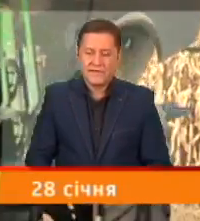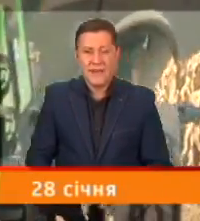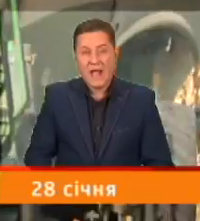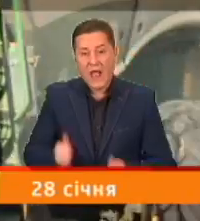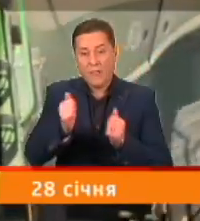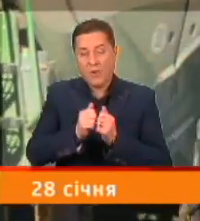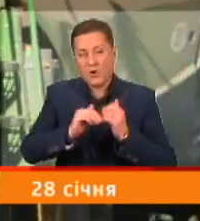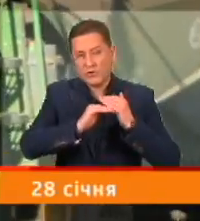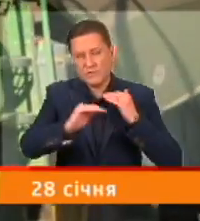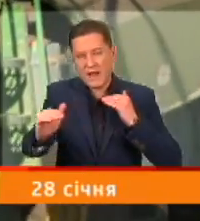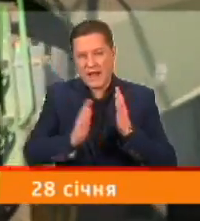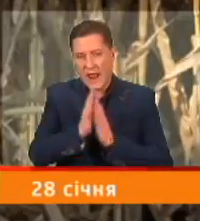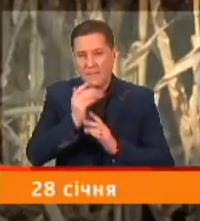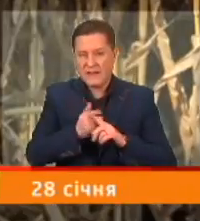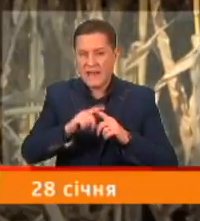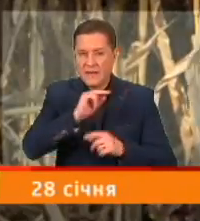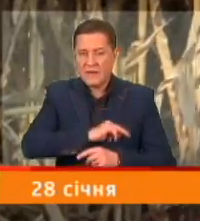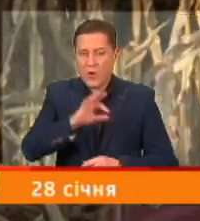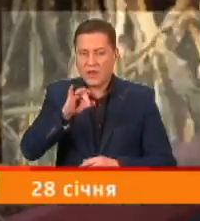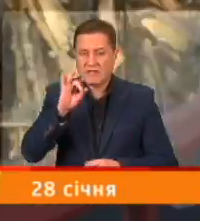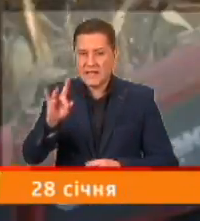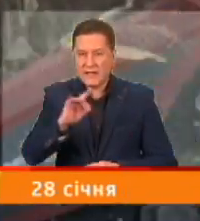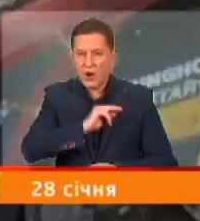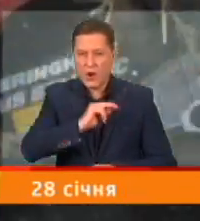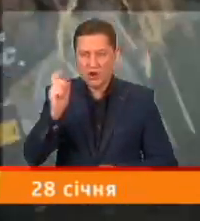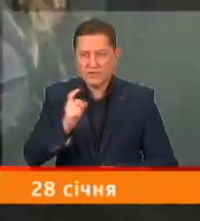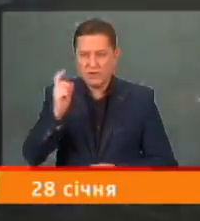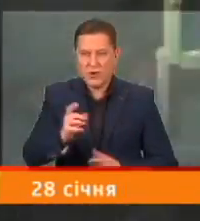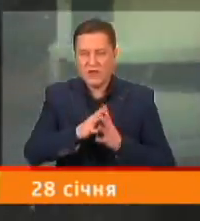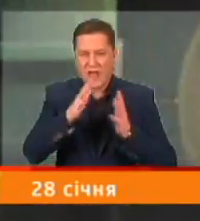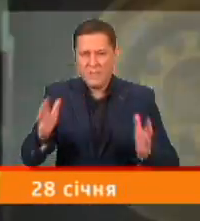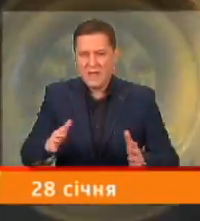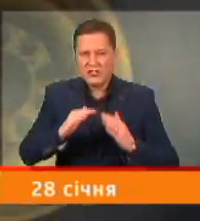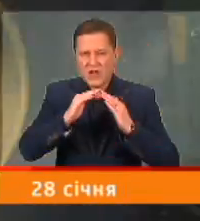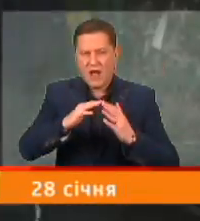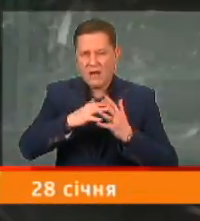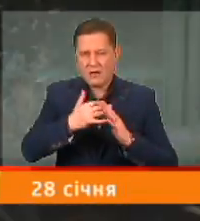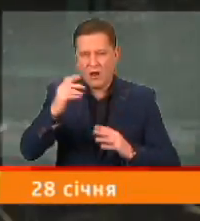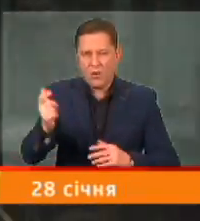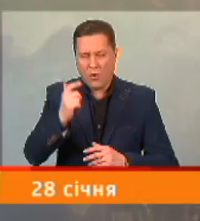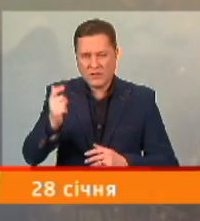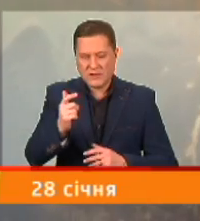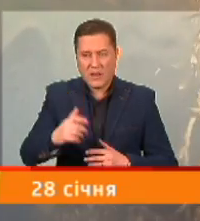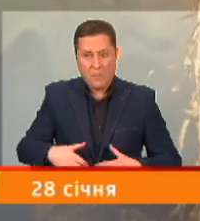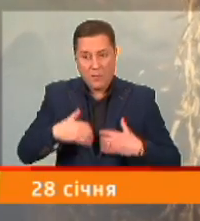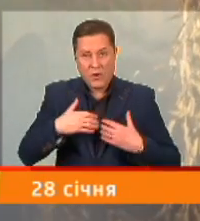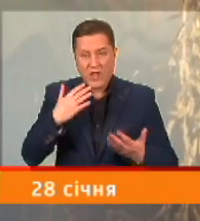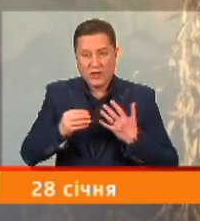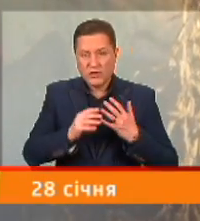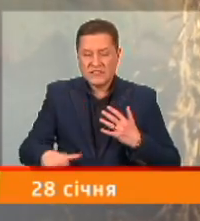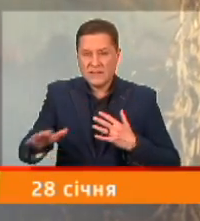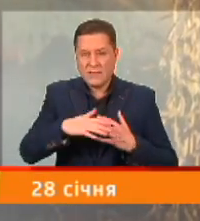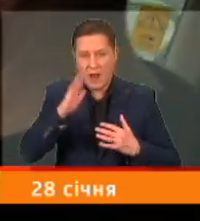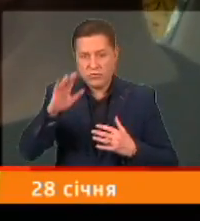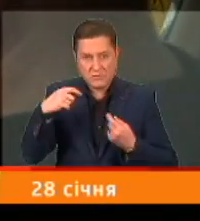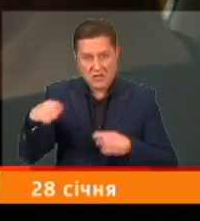Поруч із полями, на яких працює Олександр, господарює один із найбільших в країні агрохолдингів. Чоловік побоюється, якщо земля стане